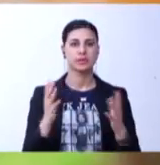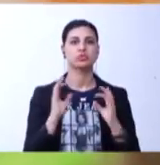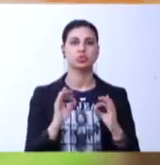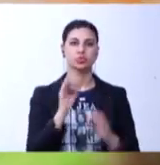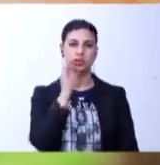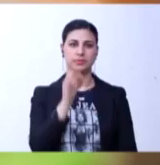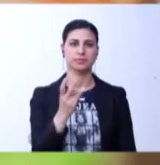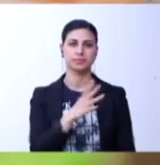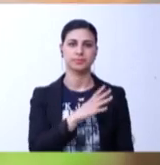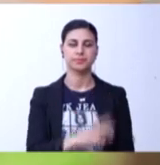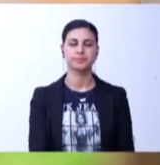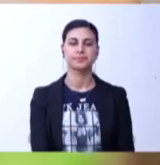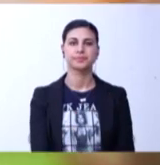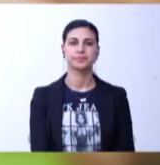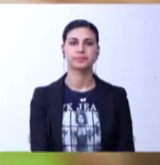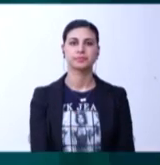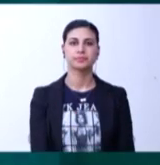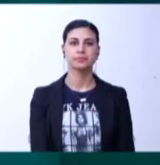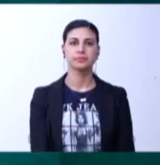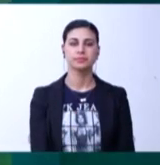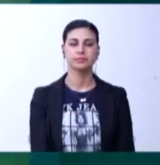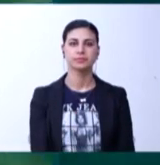ზუსტად განსაზღვრონ.